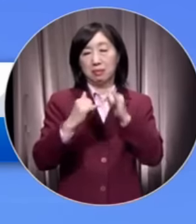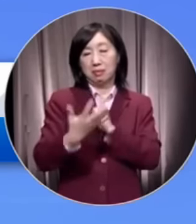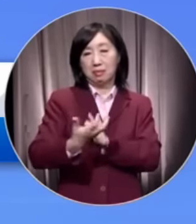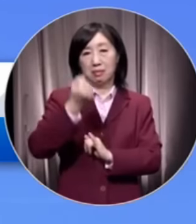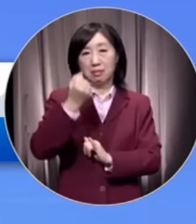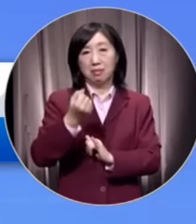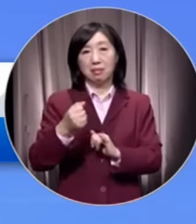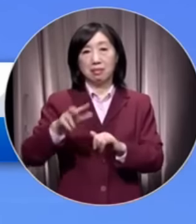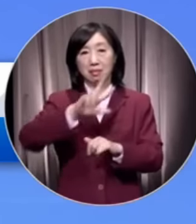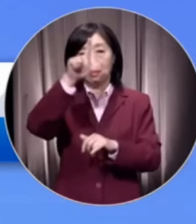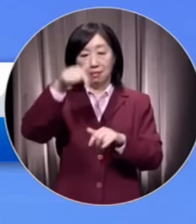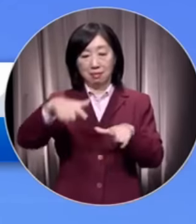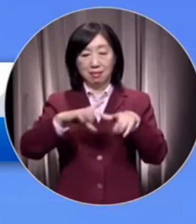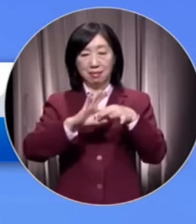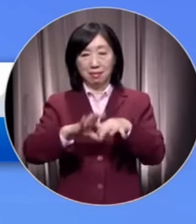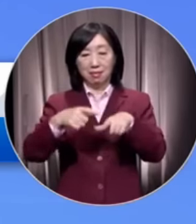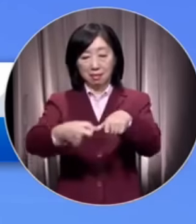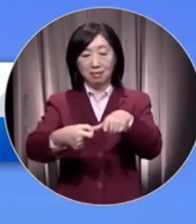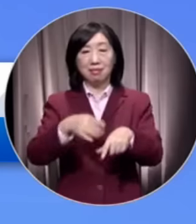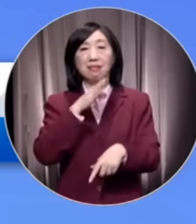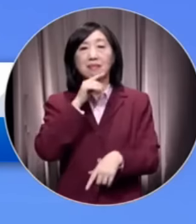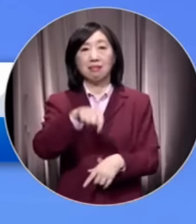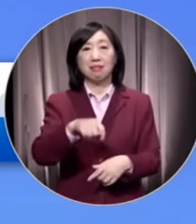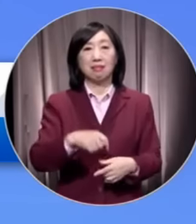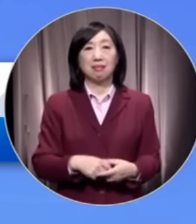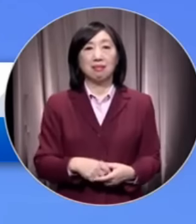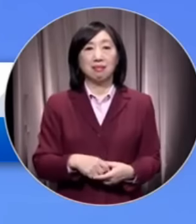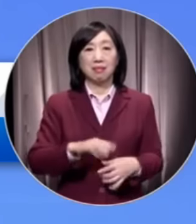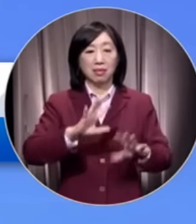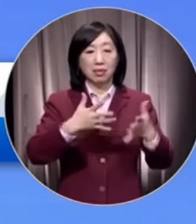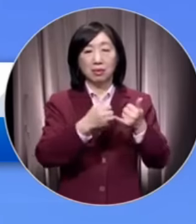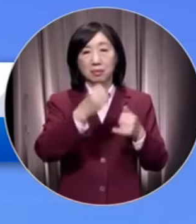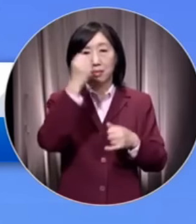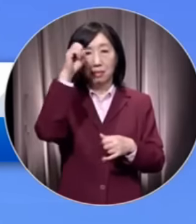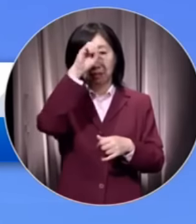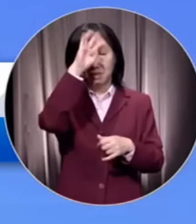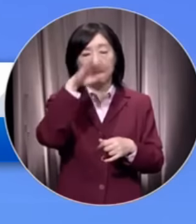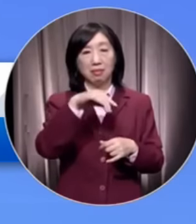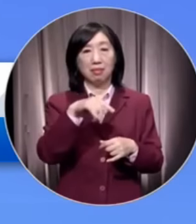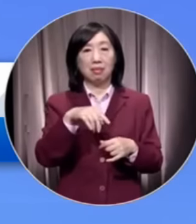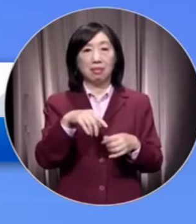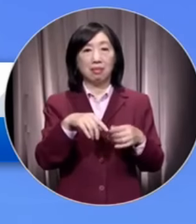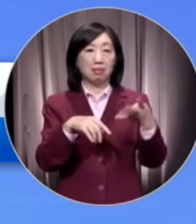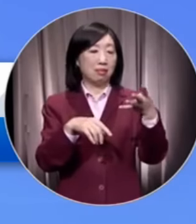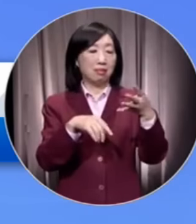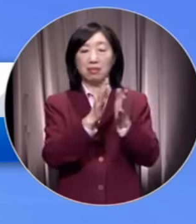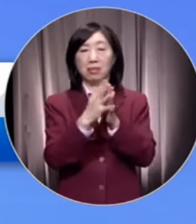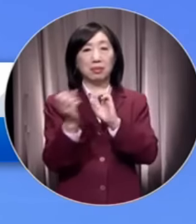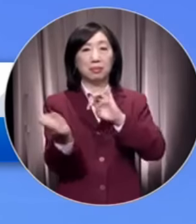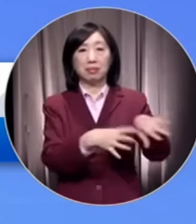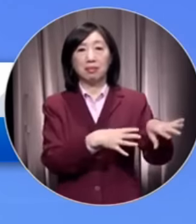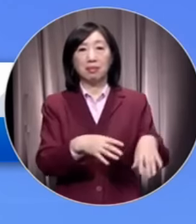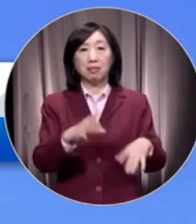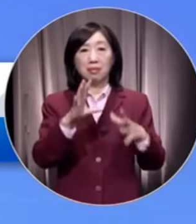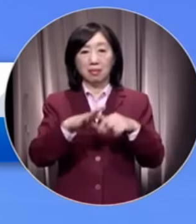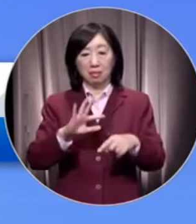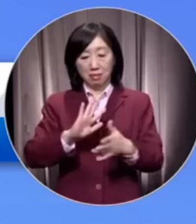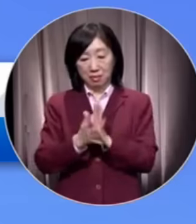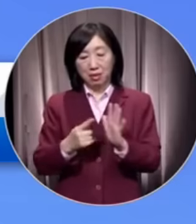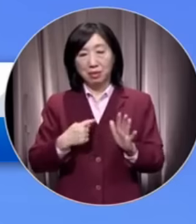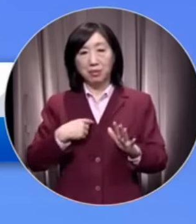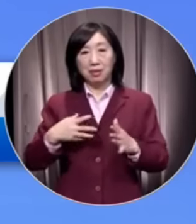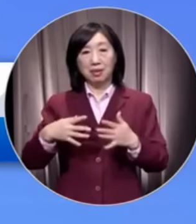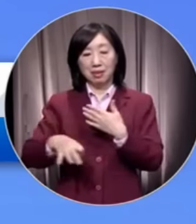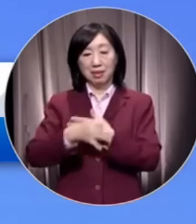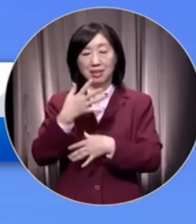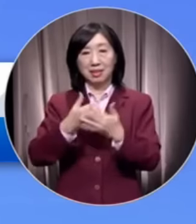那种做法。国民党你们把它丢了以后，我很乐意的变成亲民党的党